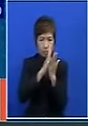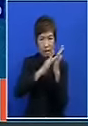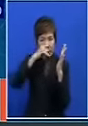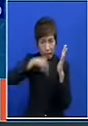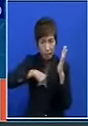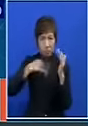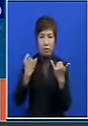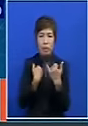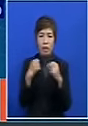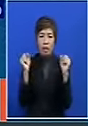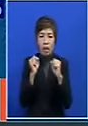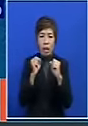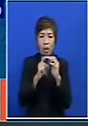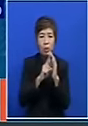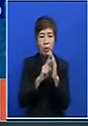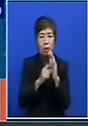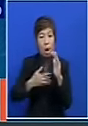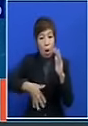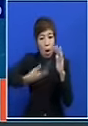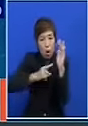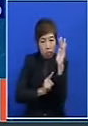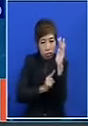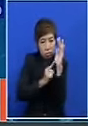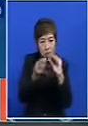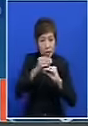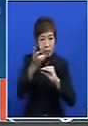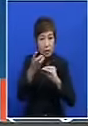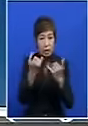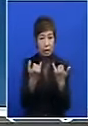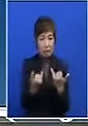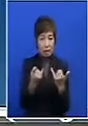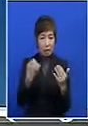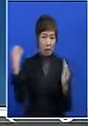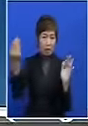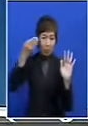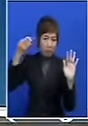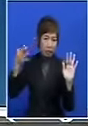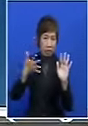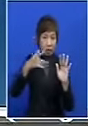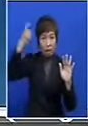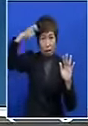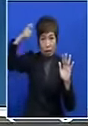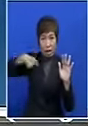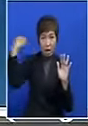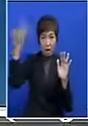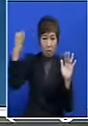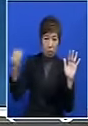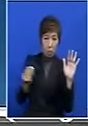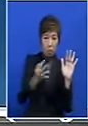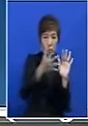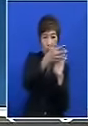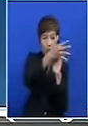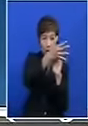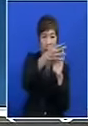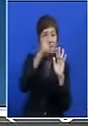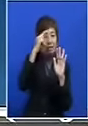ไทยนั้นนะครับมีอุณหภูมิที่อบอุ่นขึ้นครับแต่ว่าวันนี้ครับขึ้นลมกระแสฝ่ายตะวันตกจากประเทศเมียนมาจะพัดเข้าปกคลุมบริเวณของพื้น